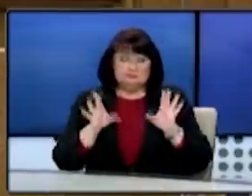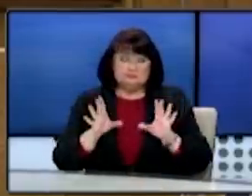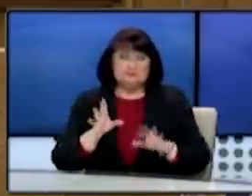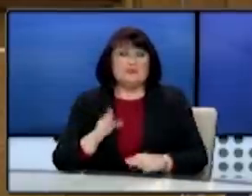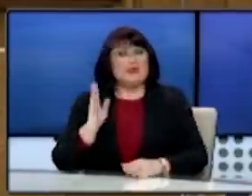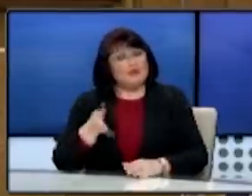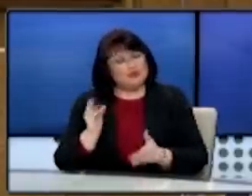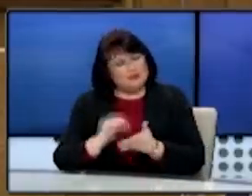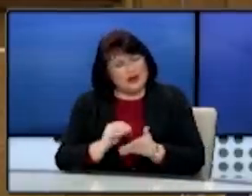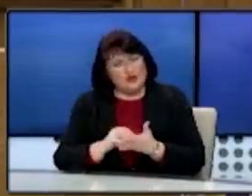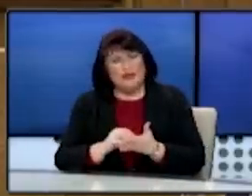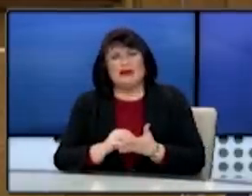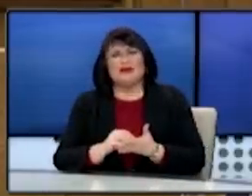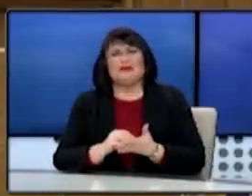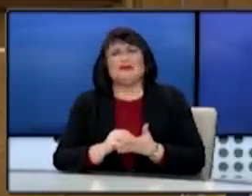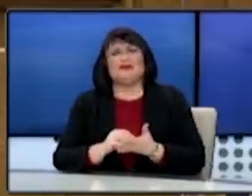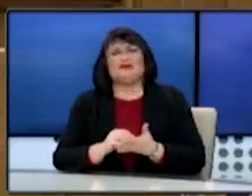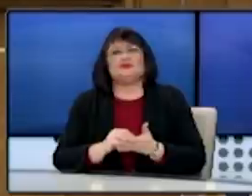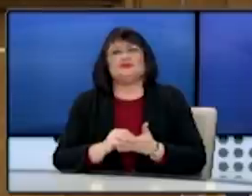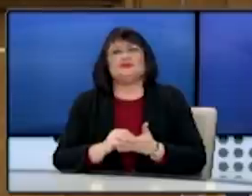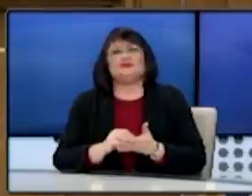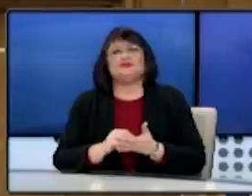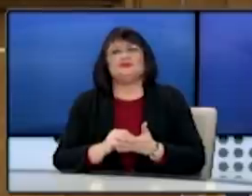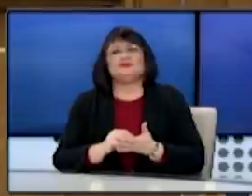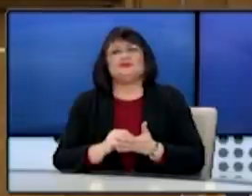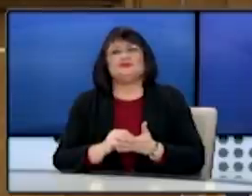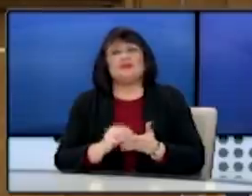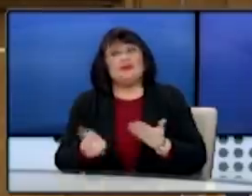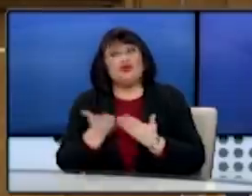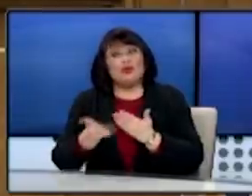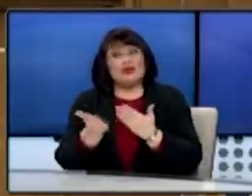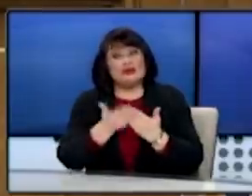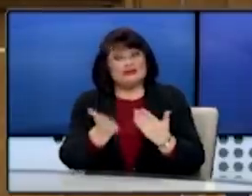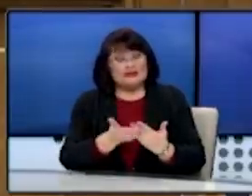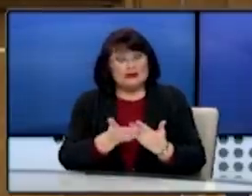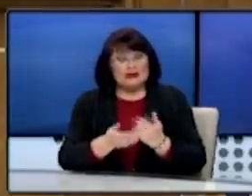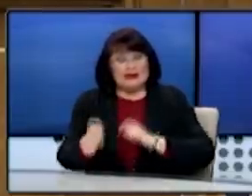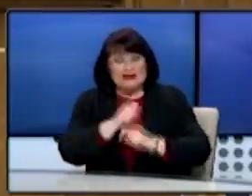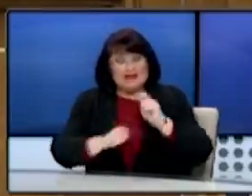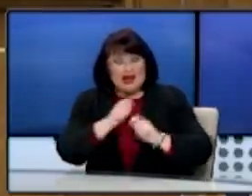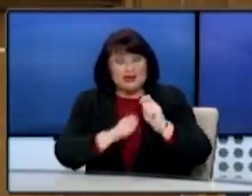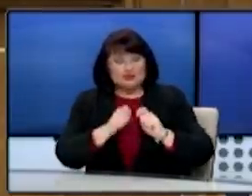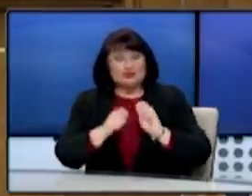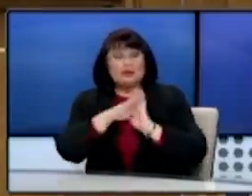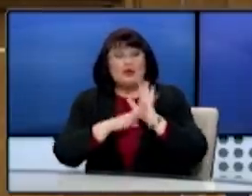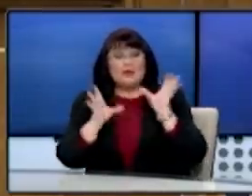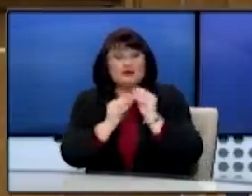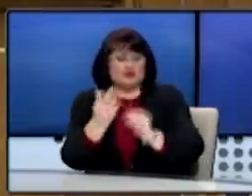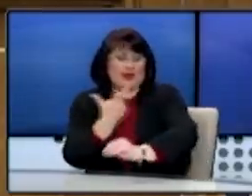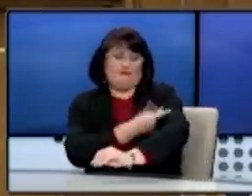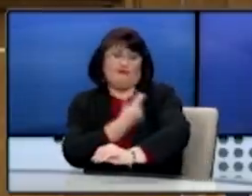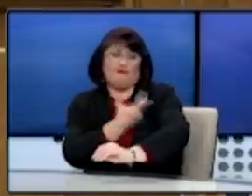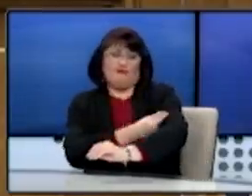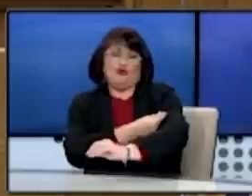θα μπορούσε επίσης να έχει και πολύ μεγάλη συμβολή στην υλοποίηση του εμβολιαστικού προγράμματος με